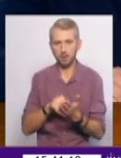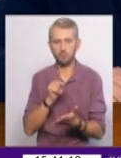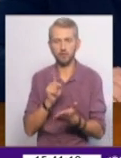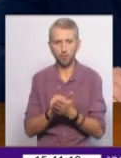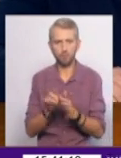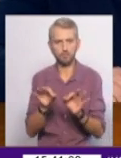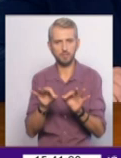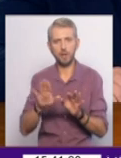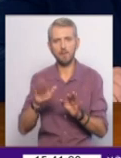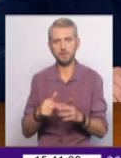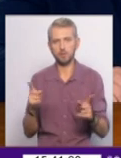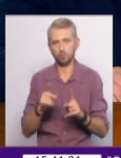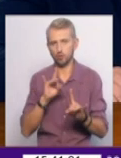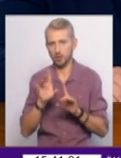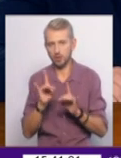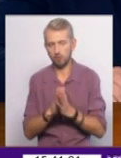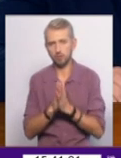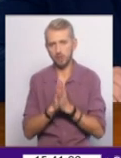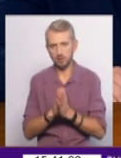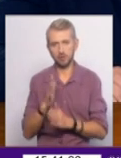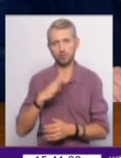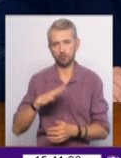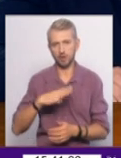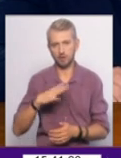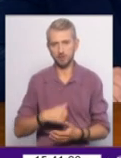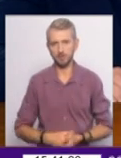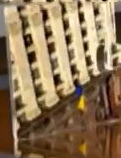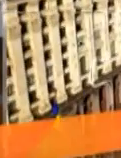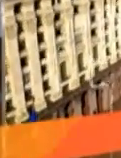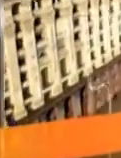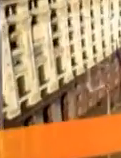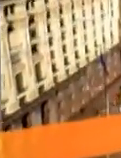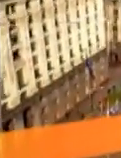прокоментуємо, але після невеличкої реклами. Будь ласка, будьте з нами і не перемикайте.